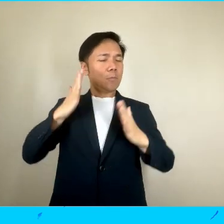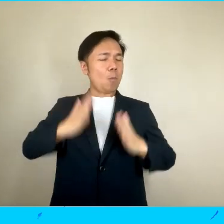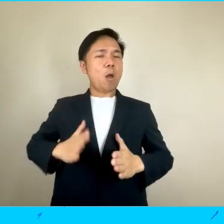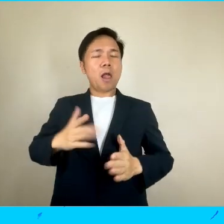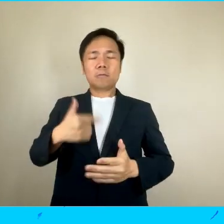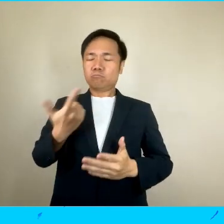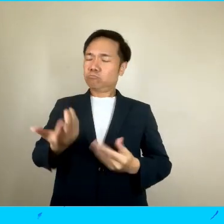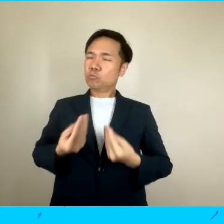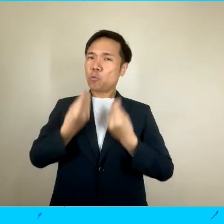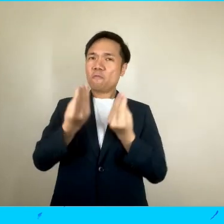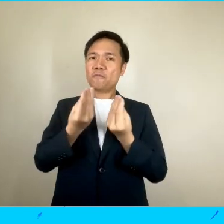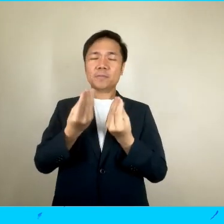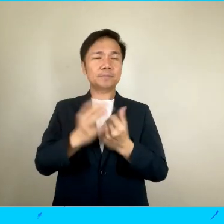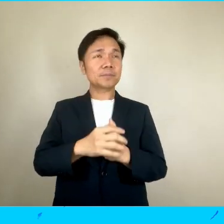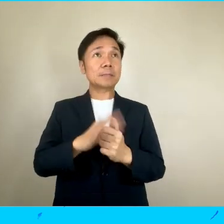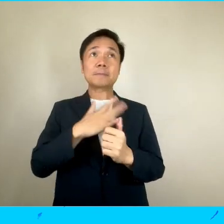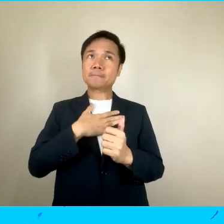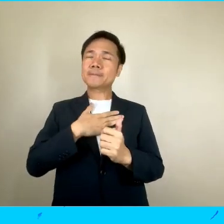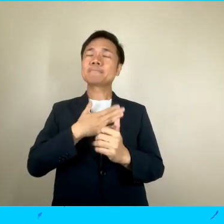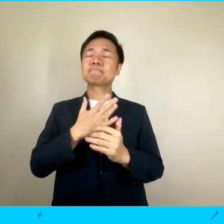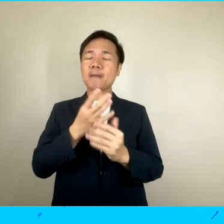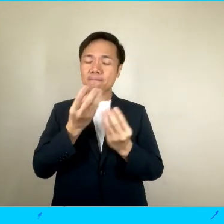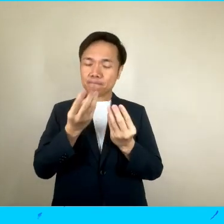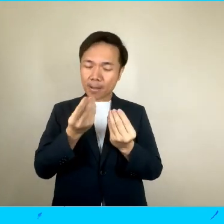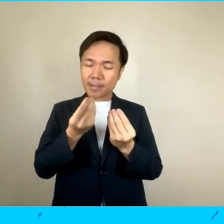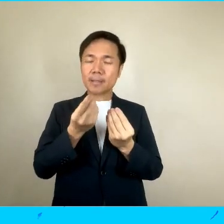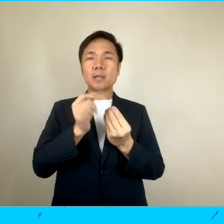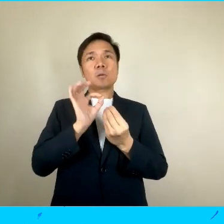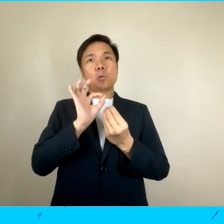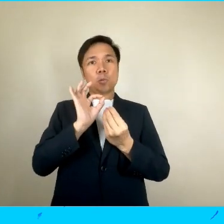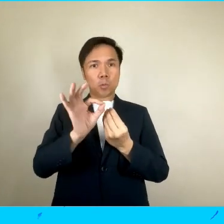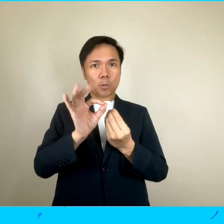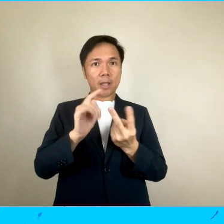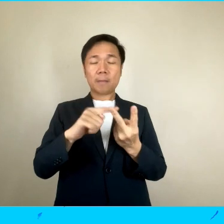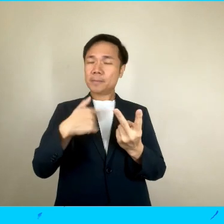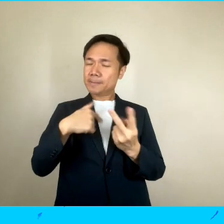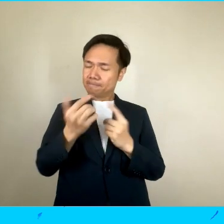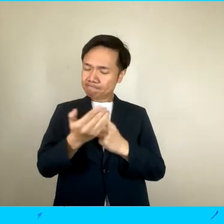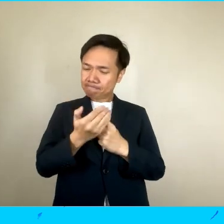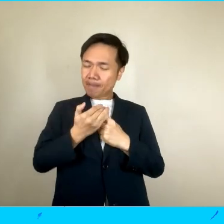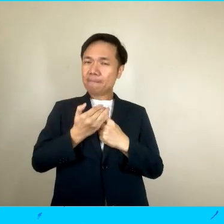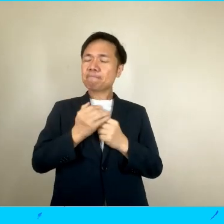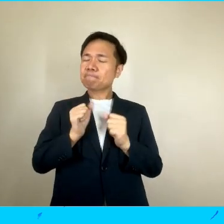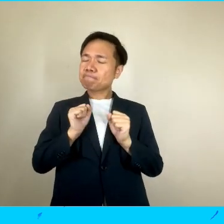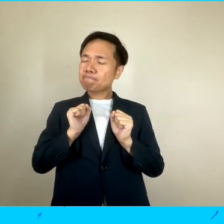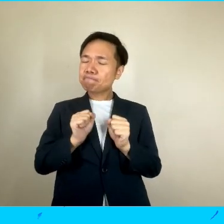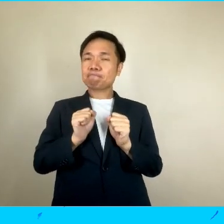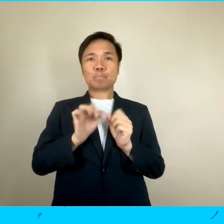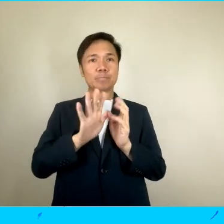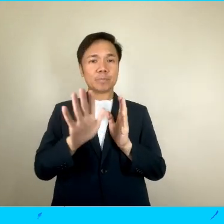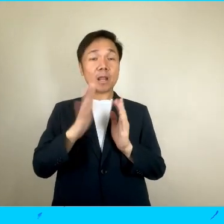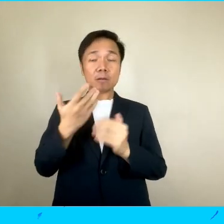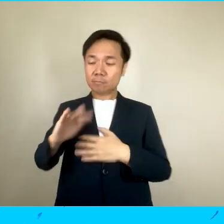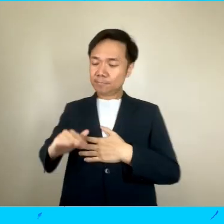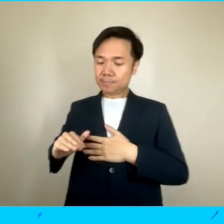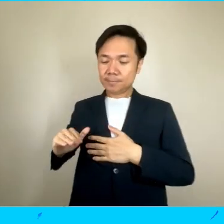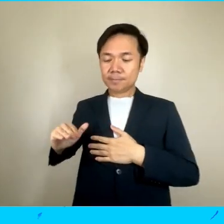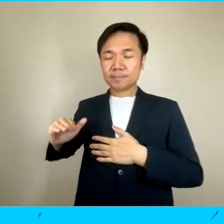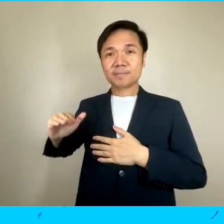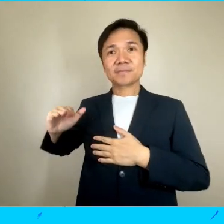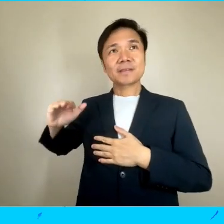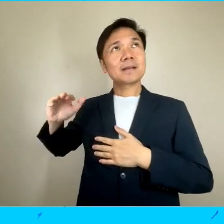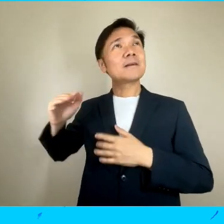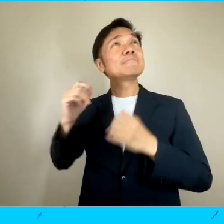les meilleurs outils pour leur avenir et pour assurer que les adolescents